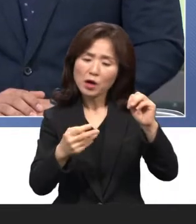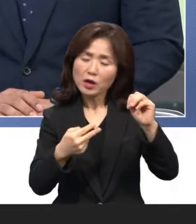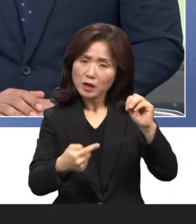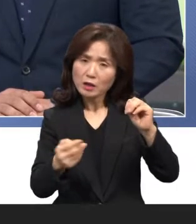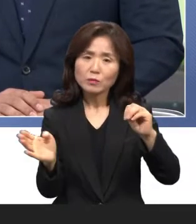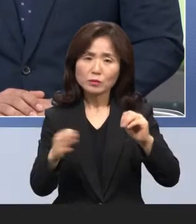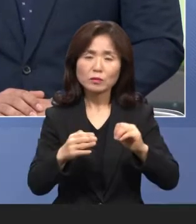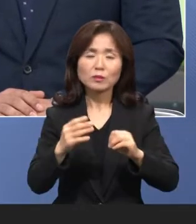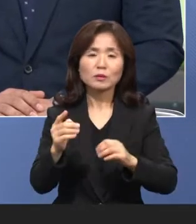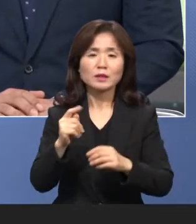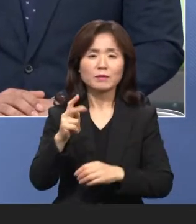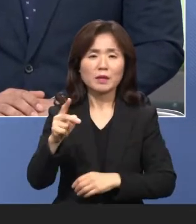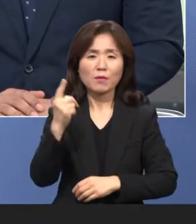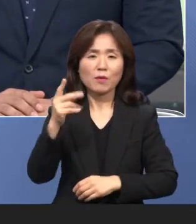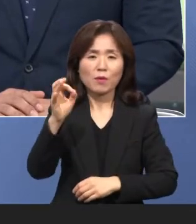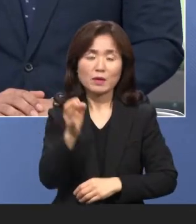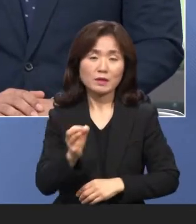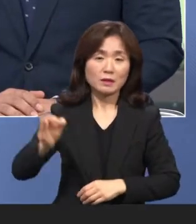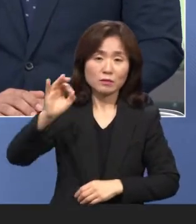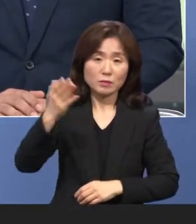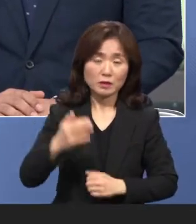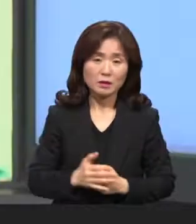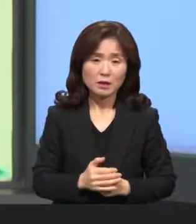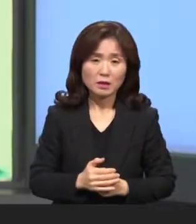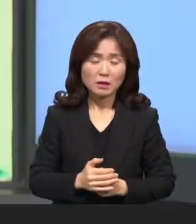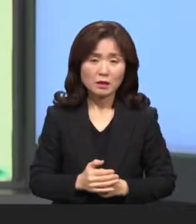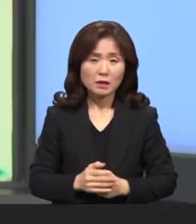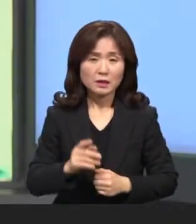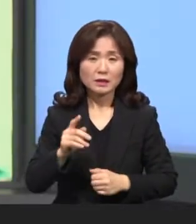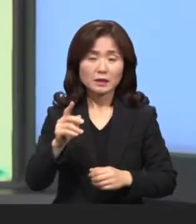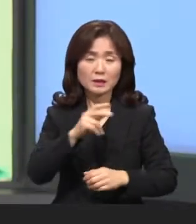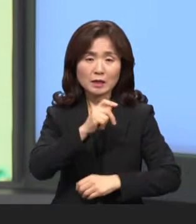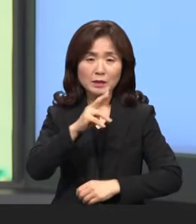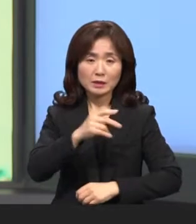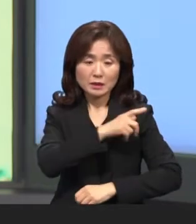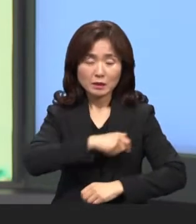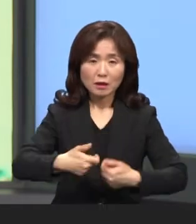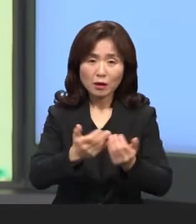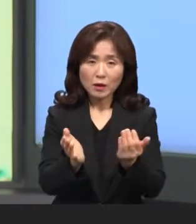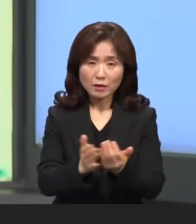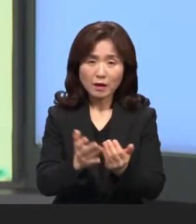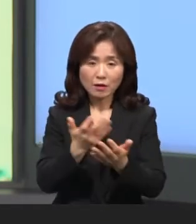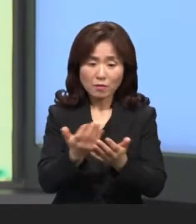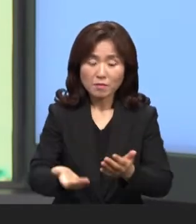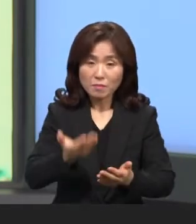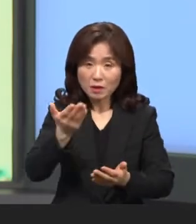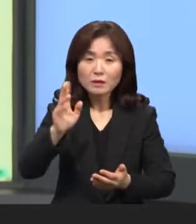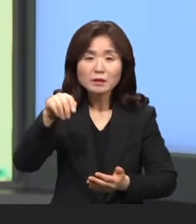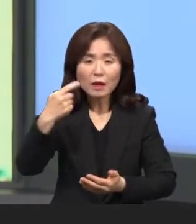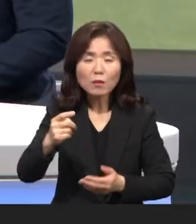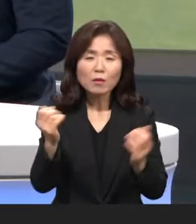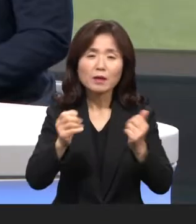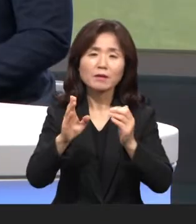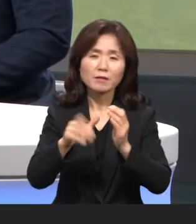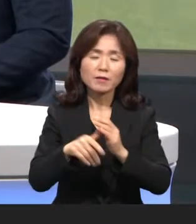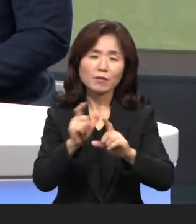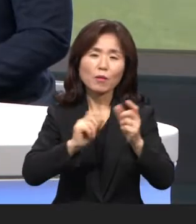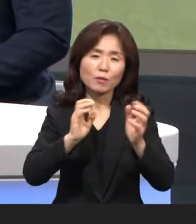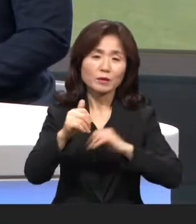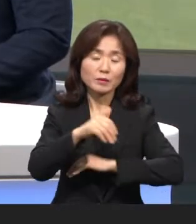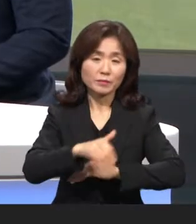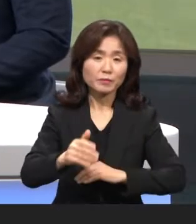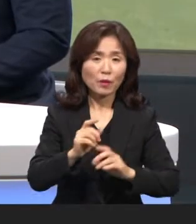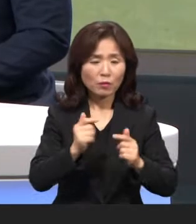됩니다 4 케이스 에서의 는 일단 안건을 상정 만 했고요 다음 회의 때 더 논의하기로 했습니다 4 아직은 여러 가지